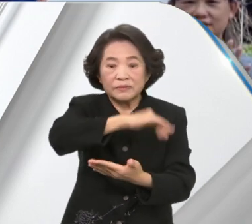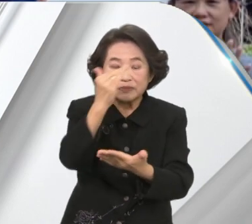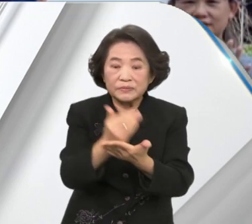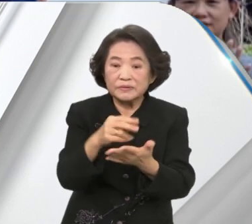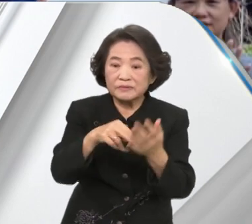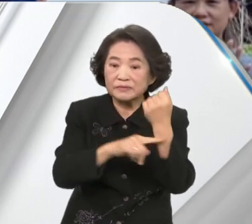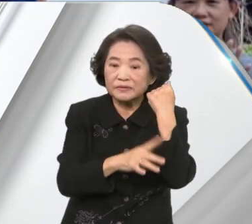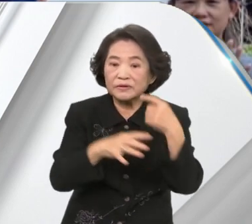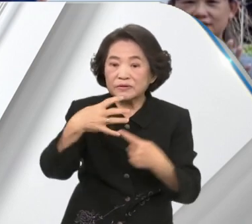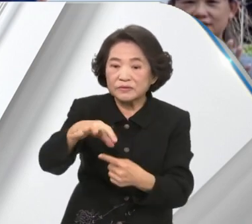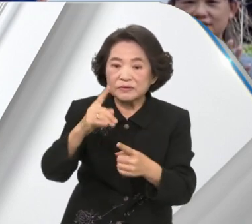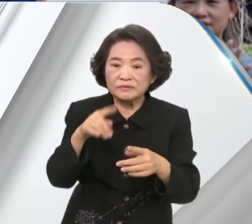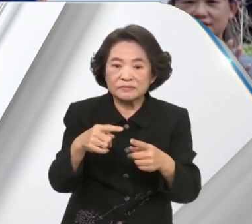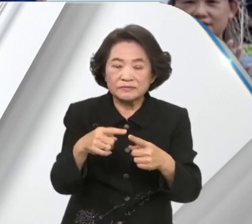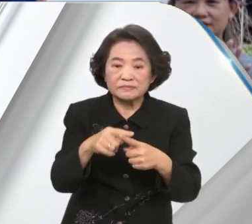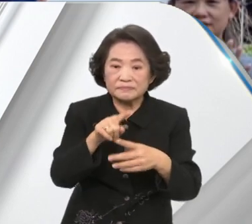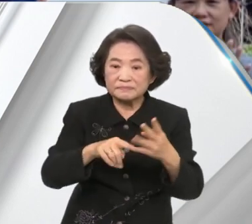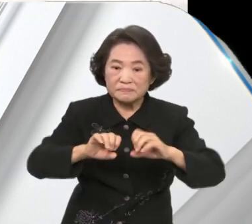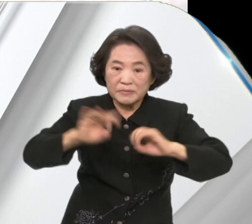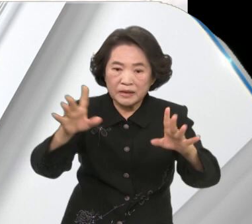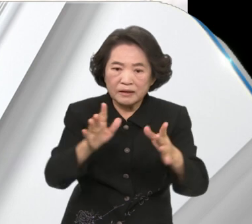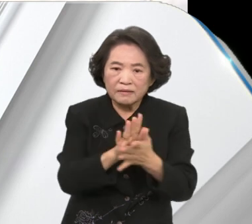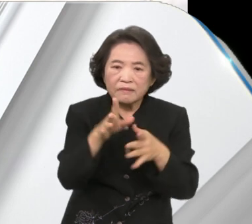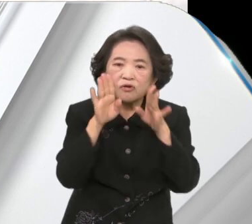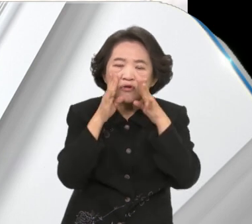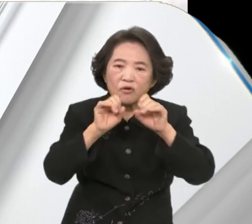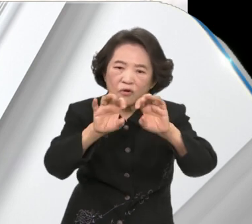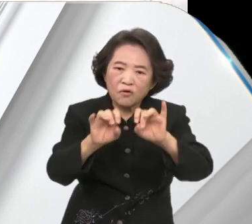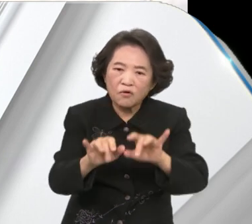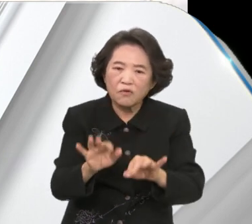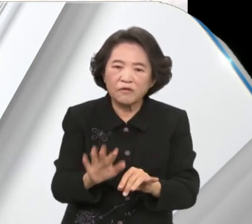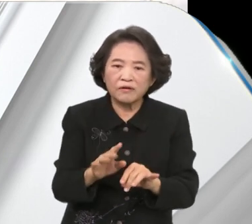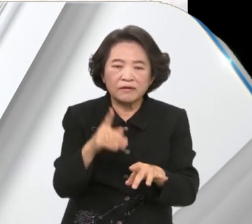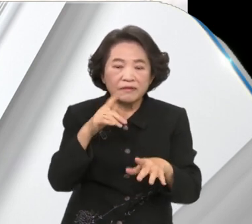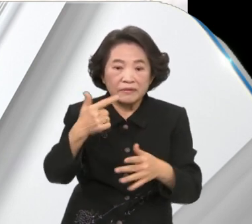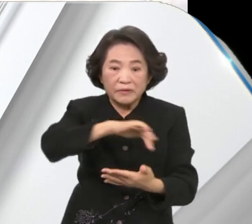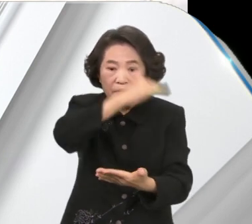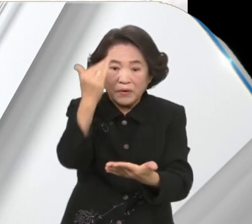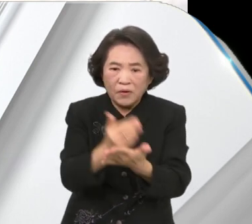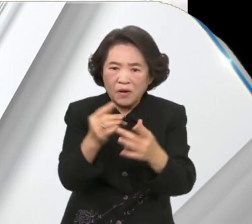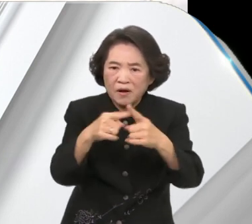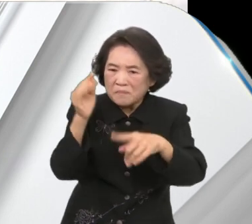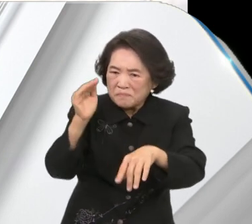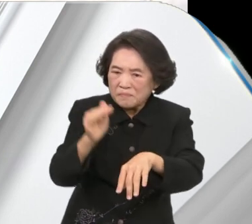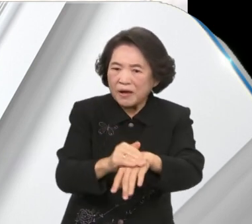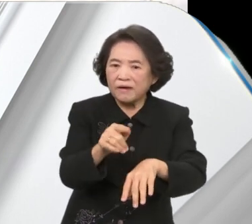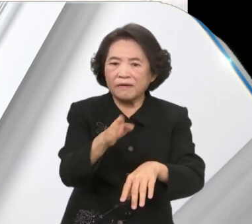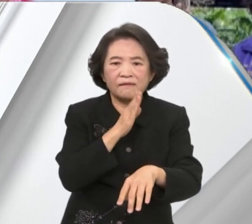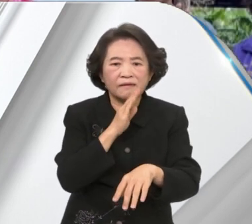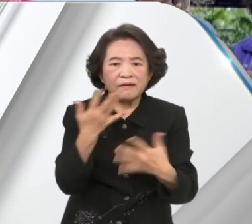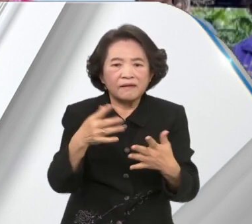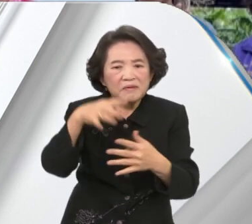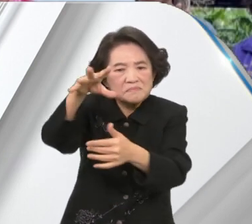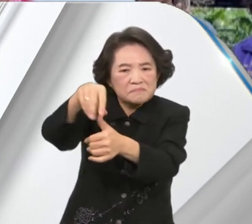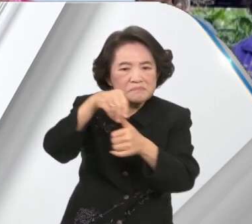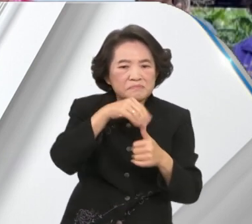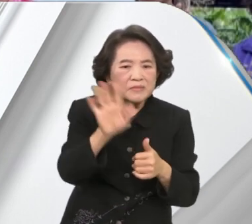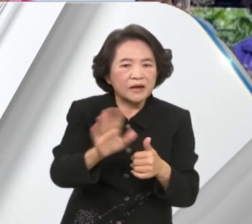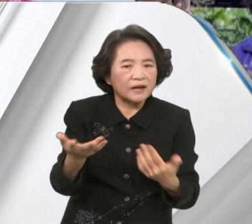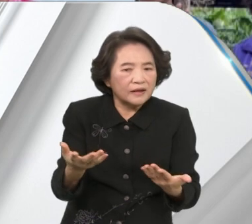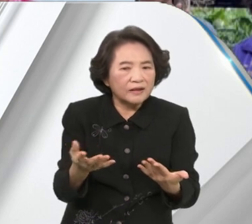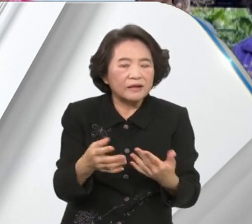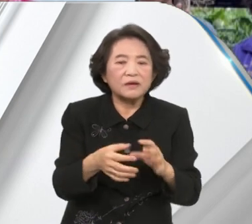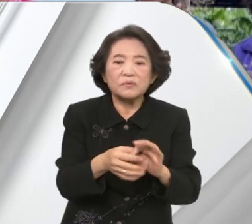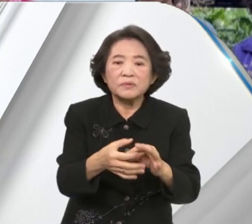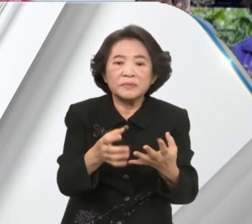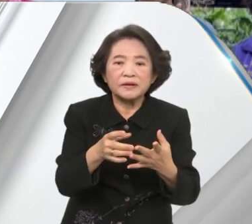家斌同你讲人事发布过后，听听超多面书行发文章，讲绿队要按到按针调嘅人才，也把美绿队字体做副